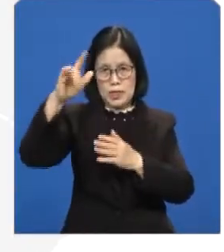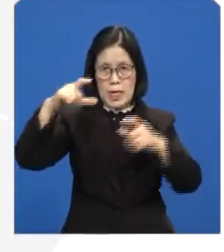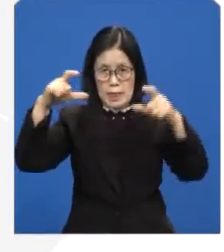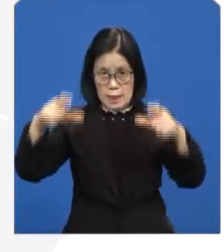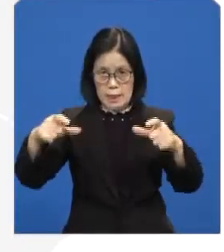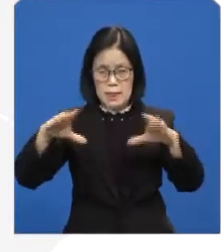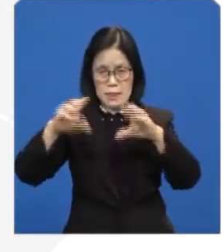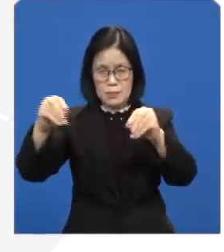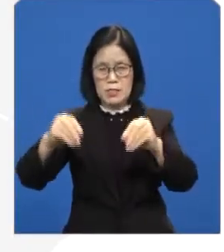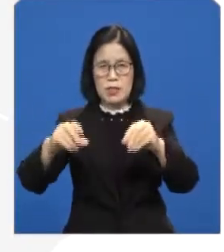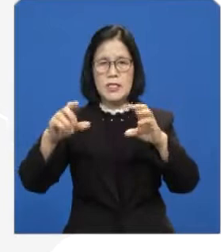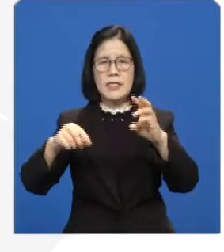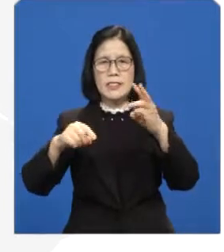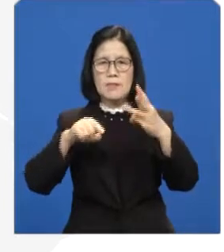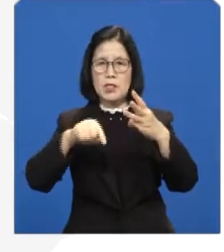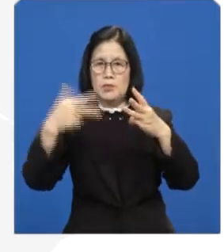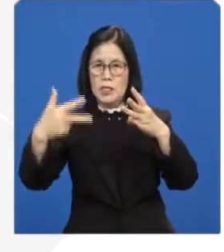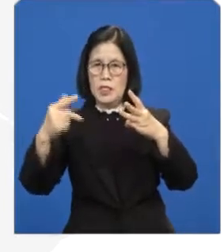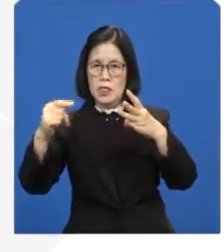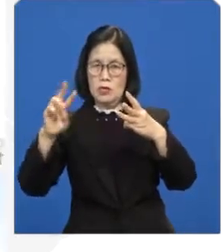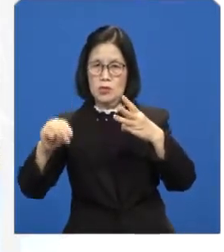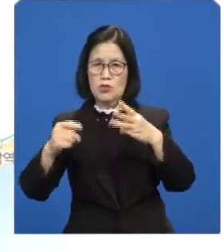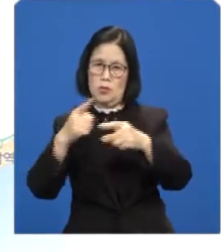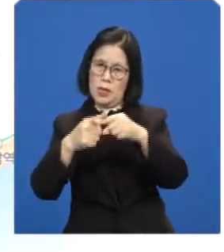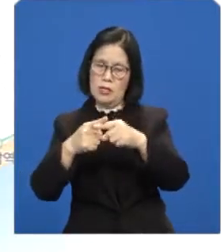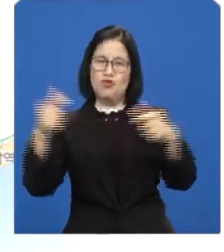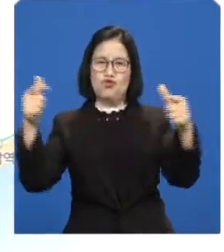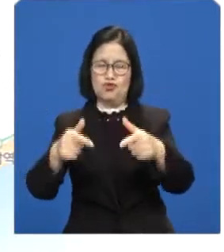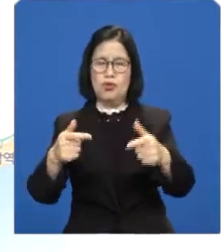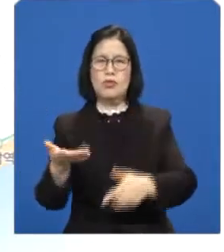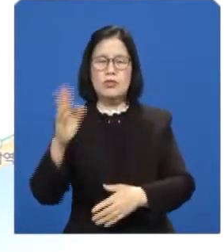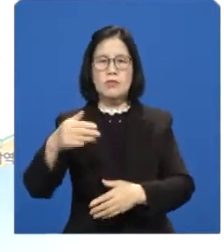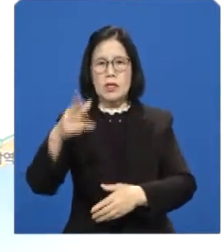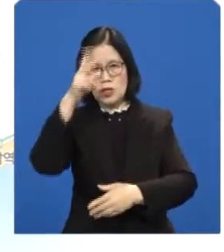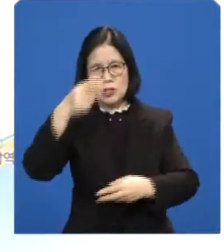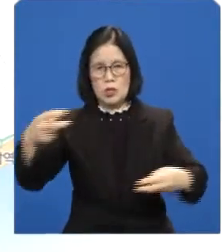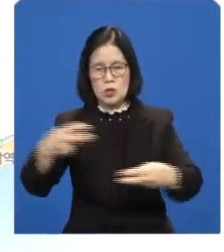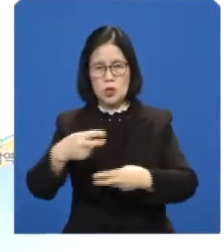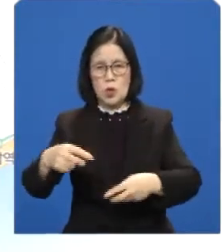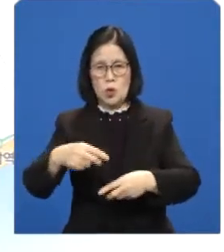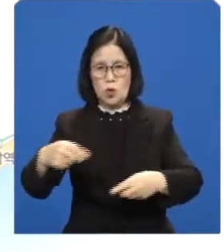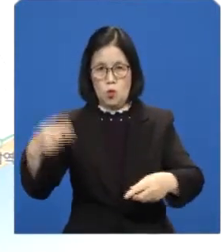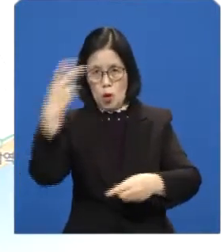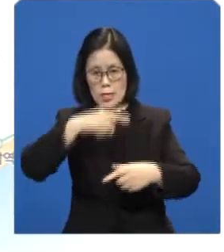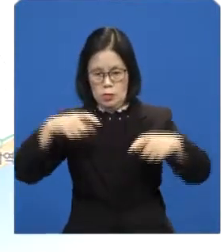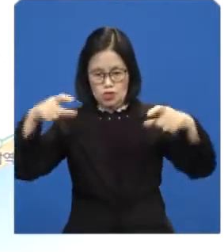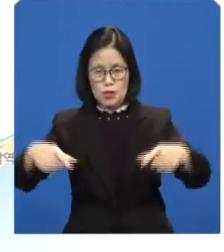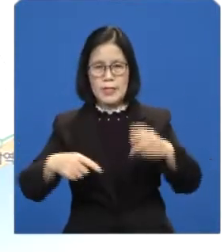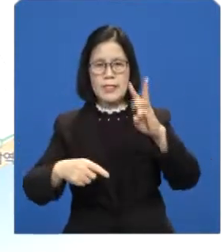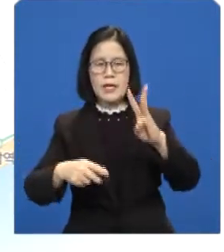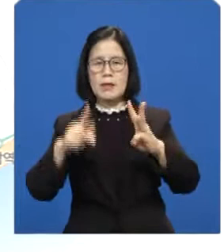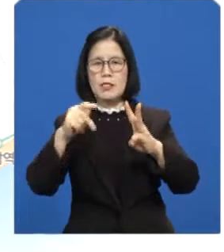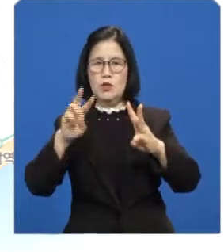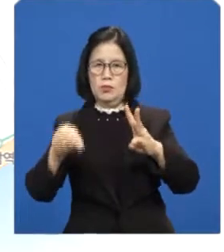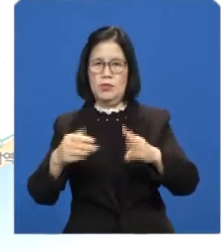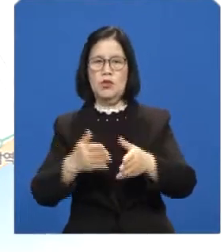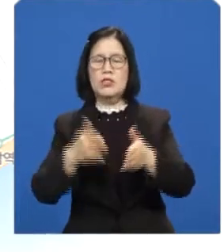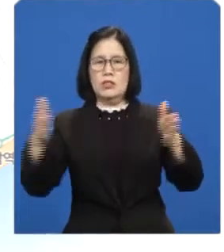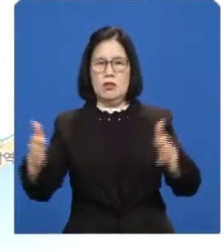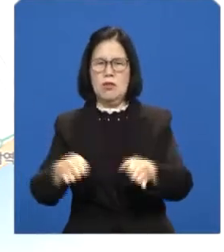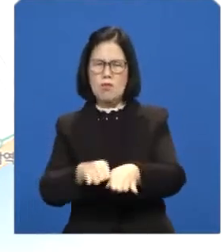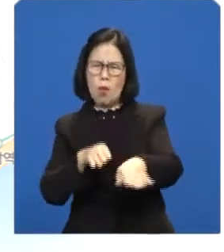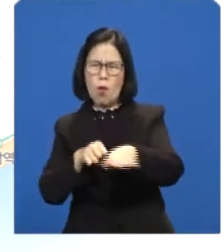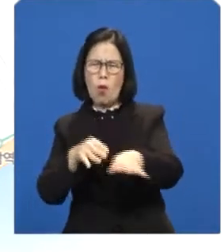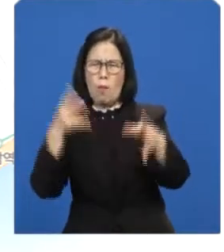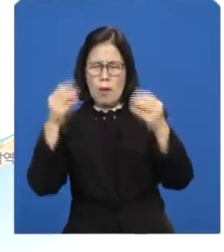3.7 km 로 절반 이상 주지만 경찰 교통 관리 구간은 3km 냅니다 가뜩이나 막히던 터라